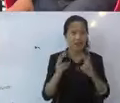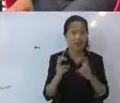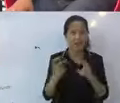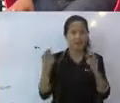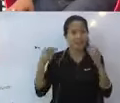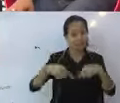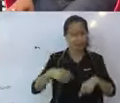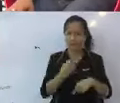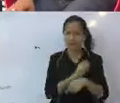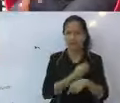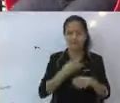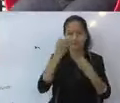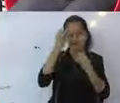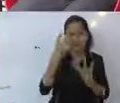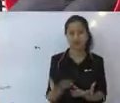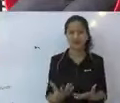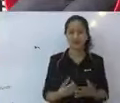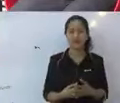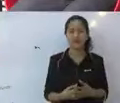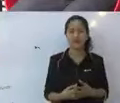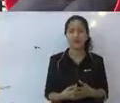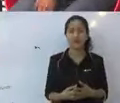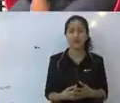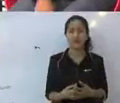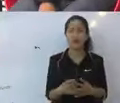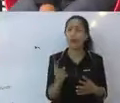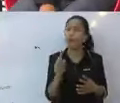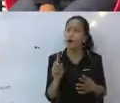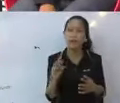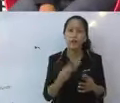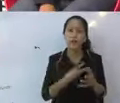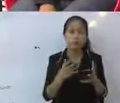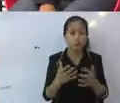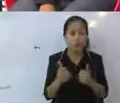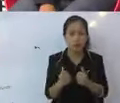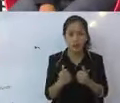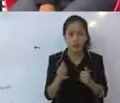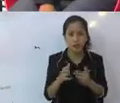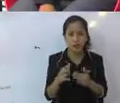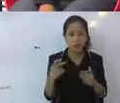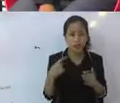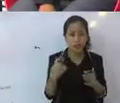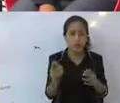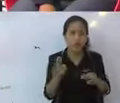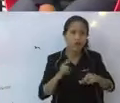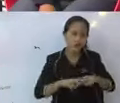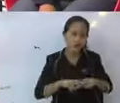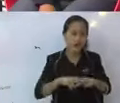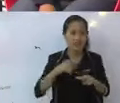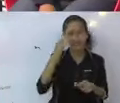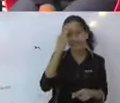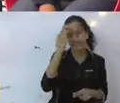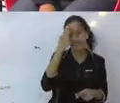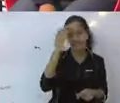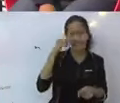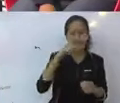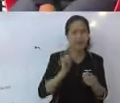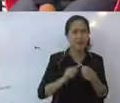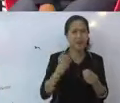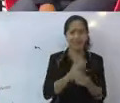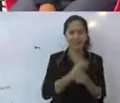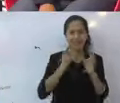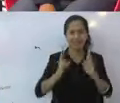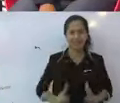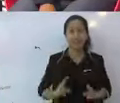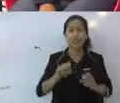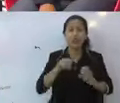sa Impormasyong Pangkalusugan. Ang hangad lang po namin ay bigyan kayo ng karagdagang impormasyon patungkol po sa ating kalusugan mga kapatid.